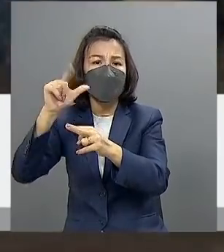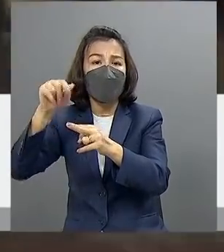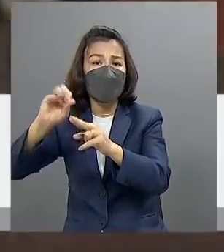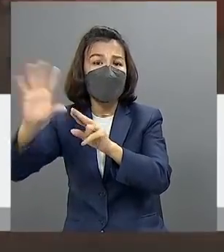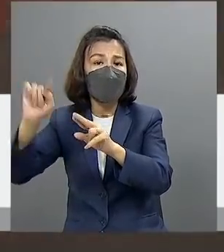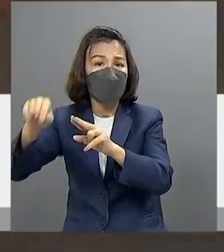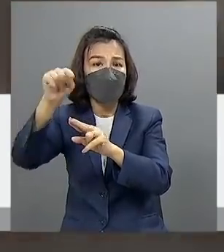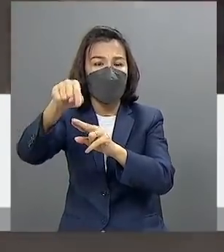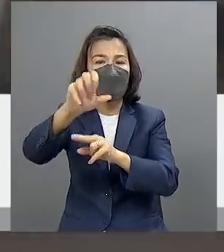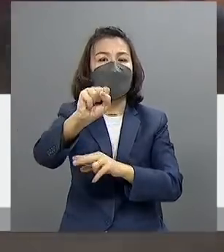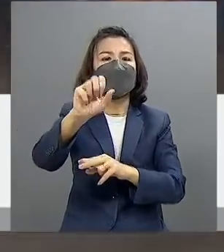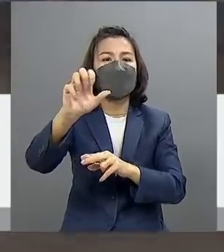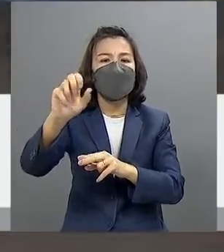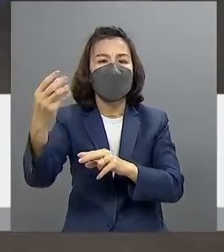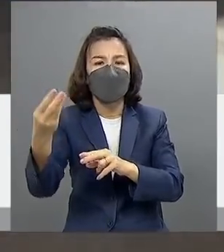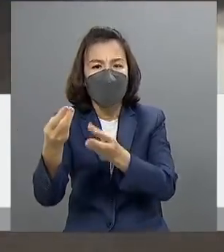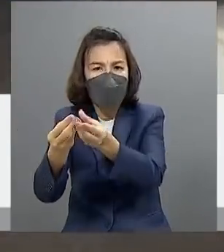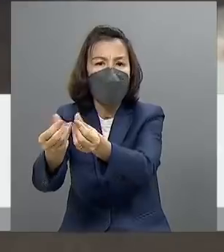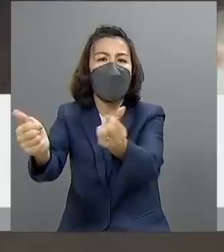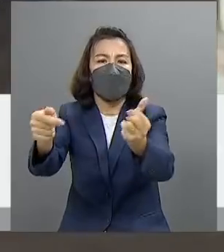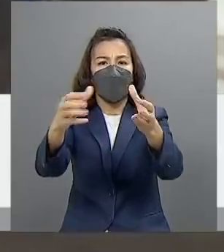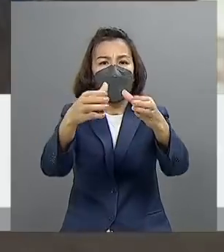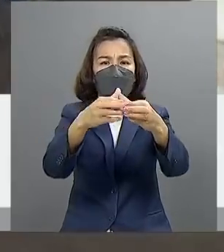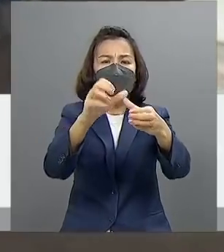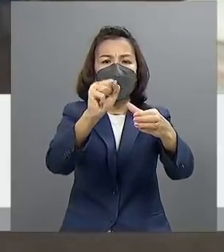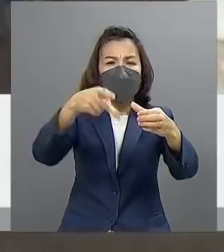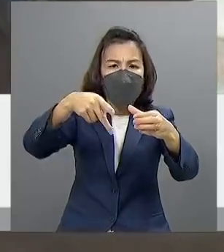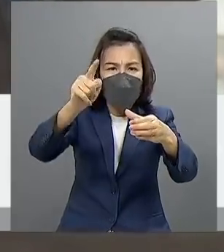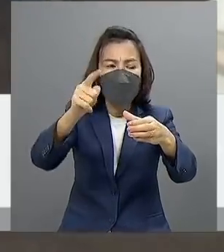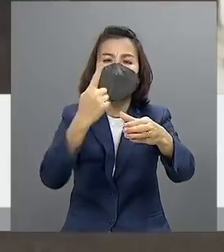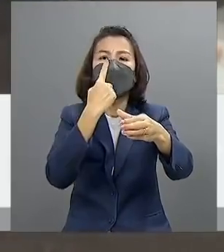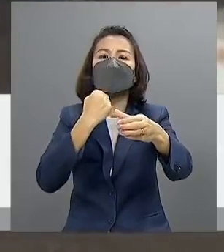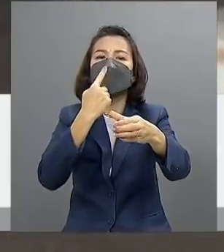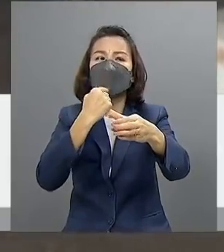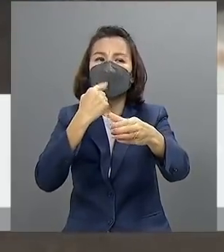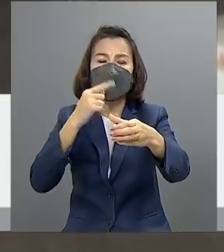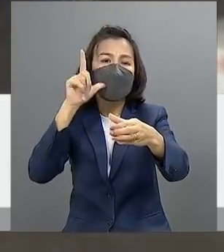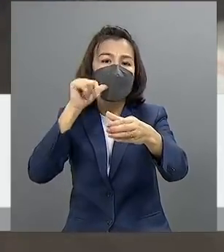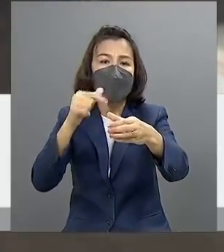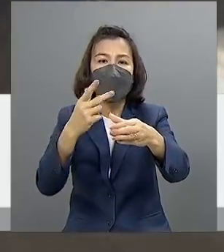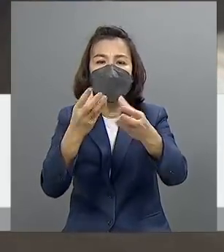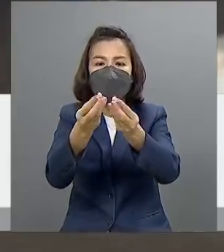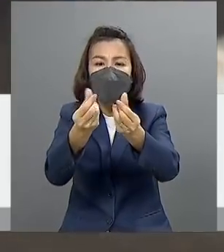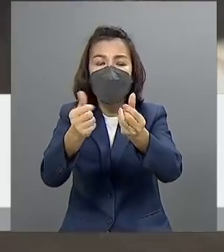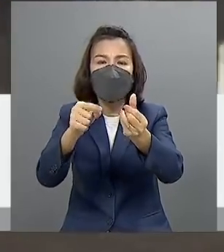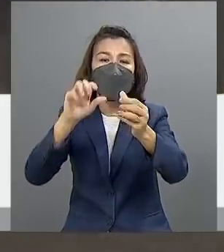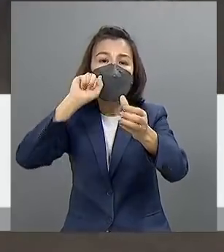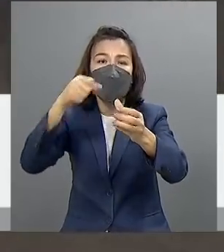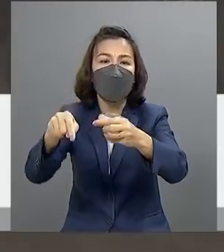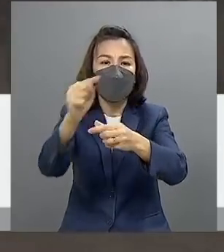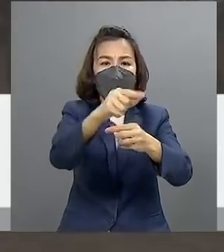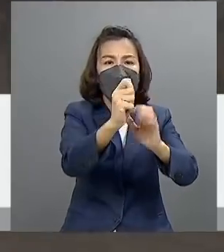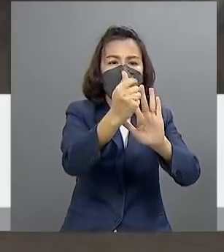สันทรายพลาสเตอร์หมู่ 1ตำบลสบเปิงอำเภอแม่แตงพลาสเตอร์ชุมชนหลังวัดป่าเป้าซอยอุ่นอารีตำบล